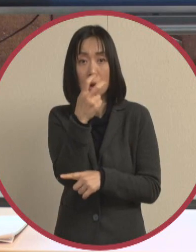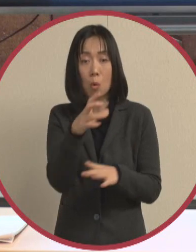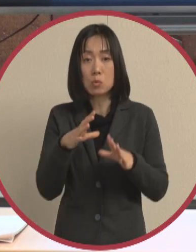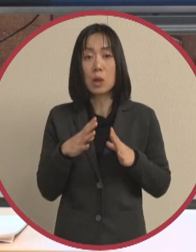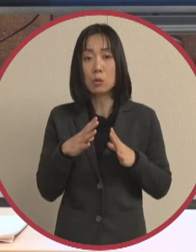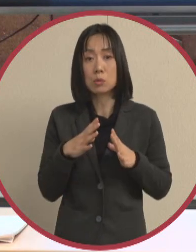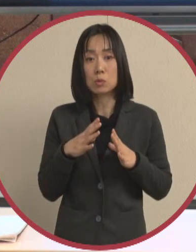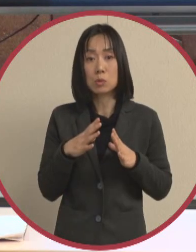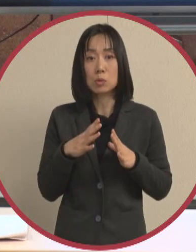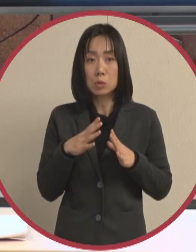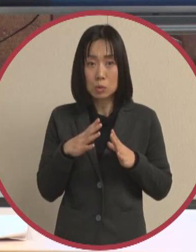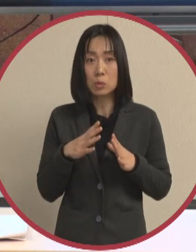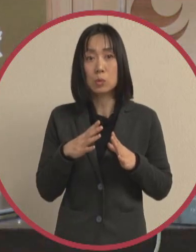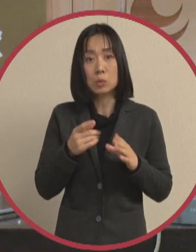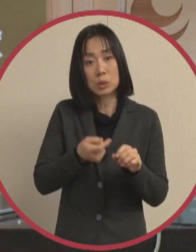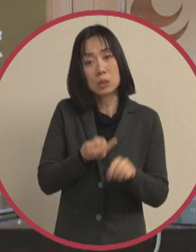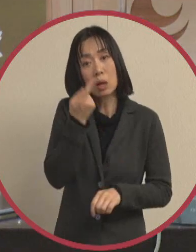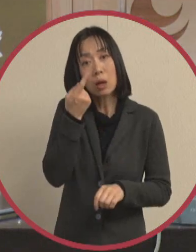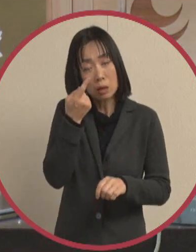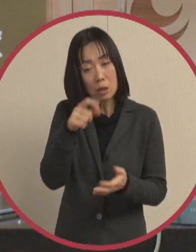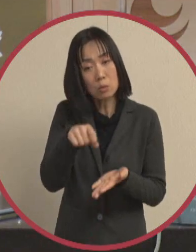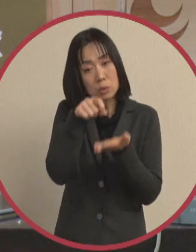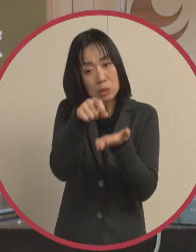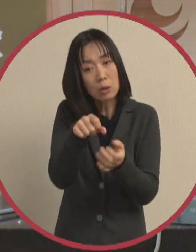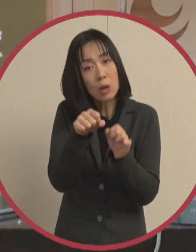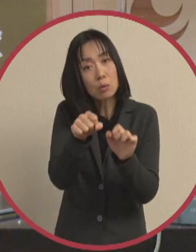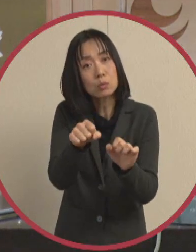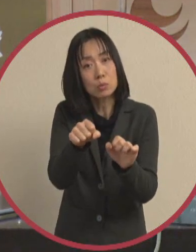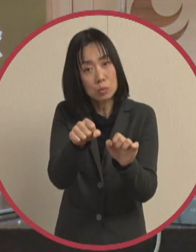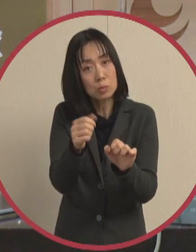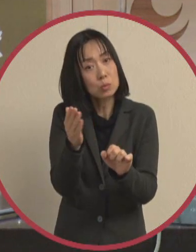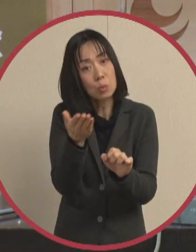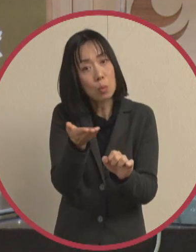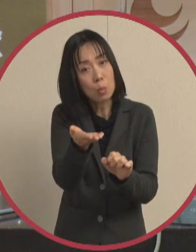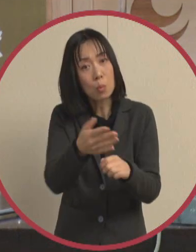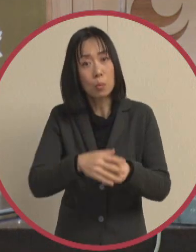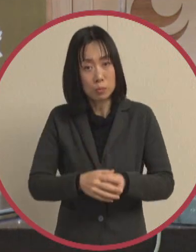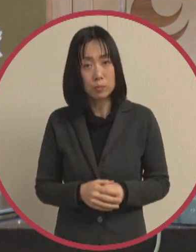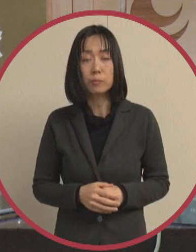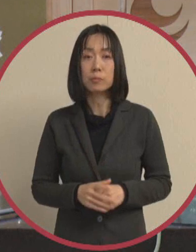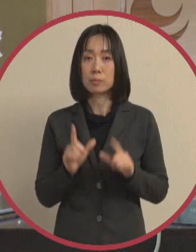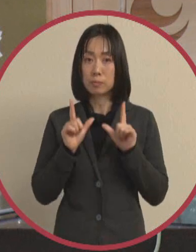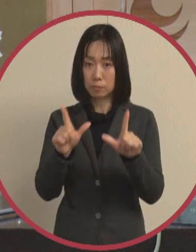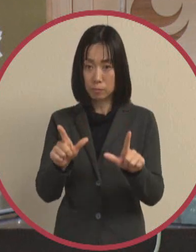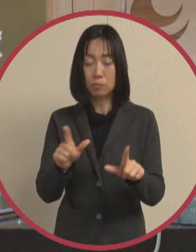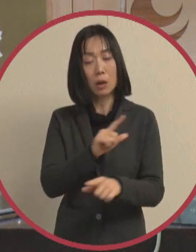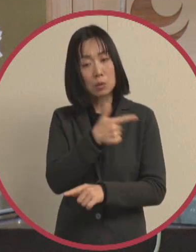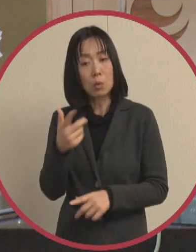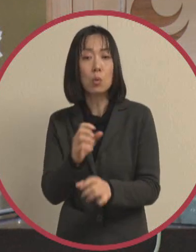すですとか、そういったことって考えてらっしゃいますか。ま あ、いろんな工夫をする必要はあると思いますけれども、